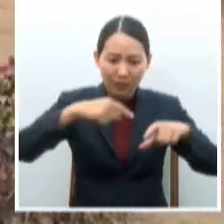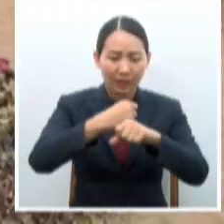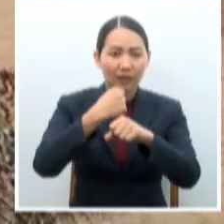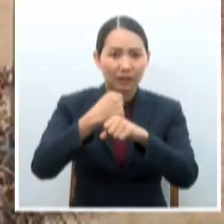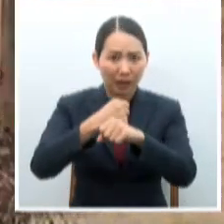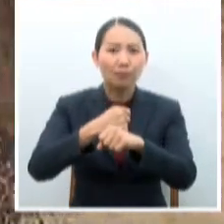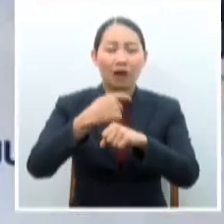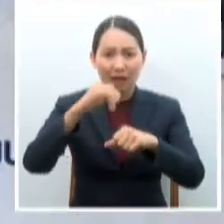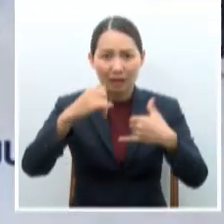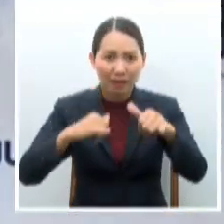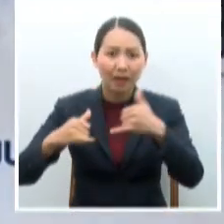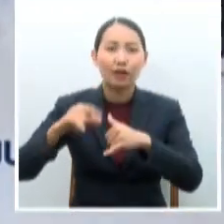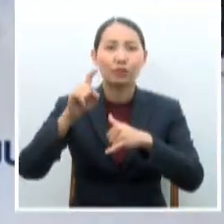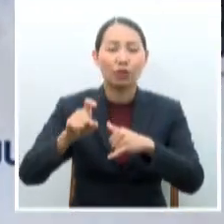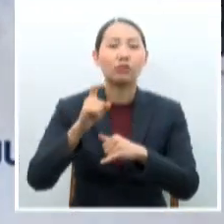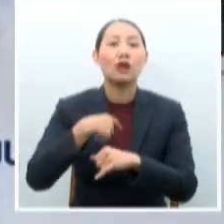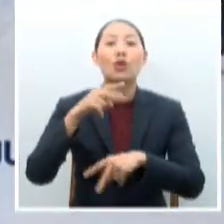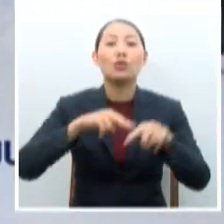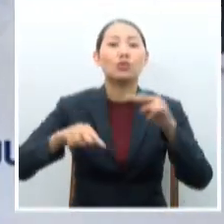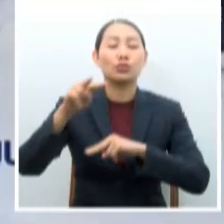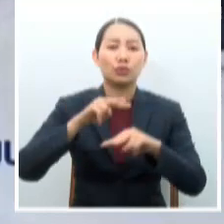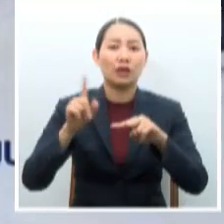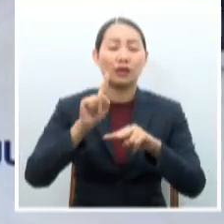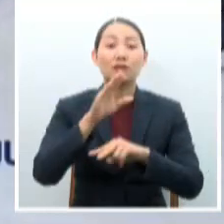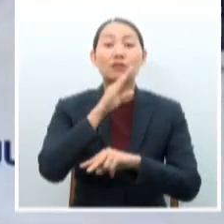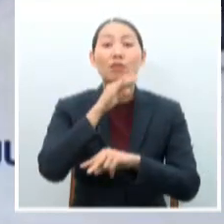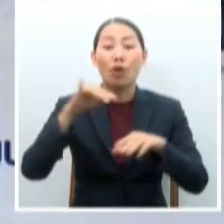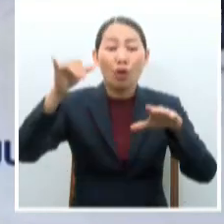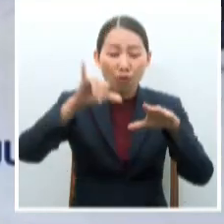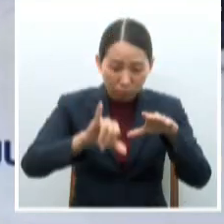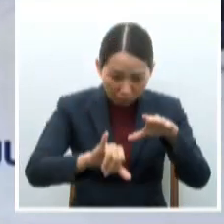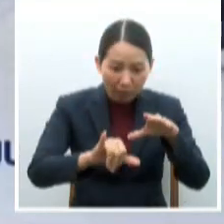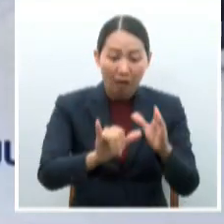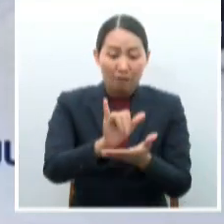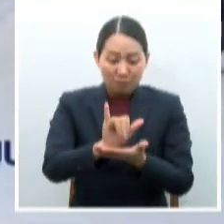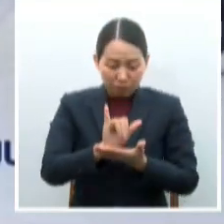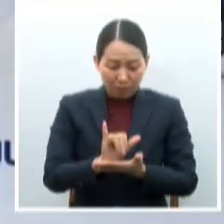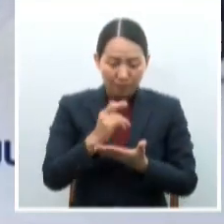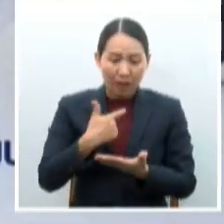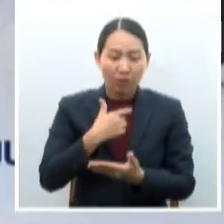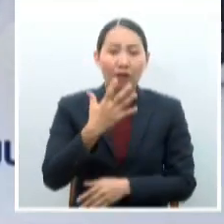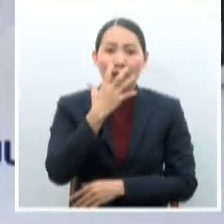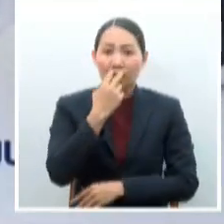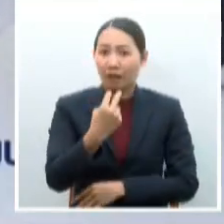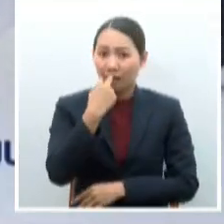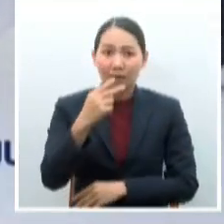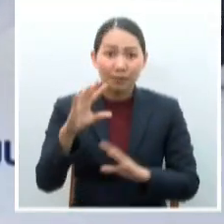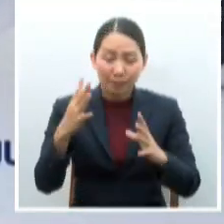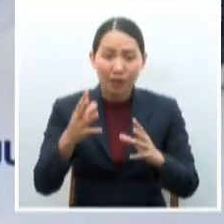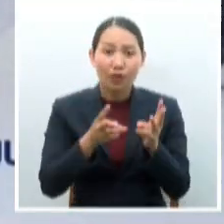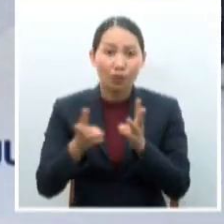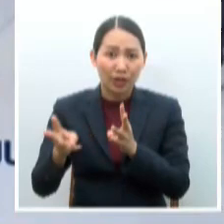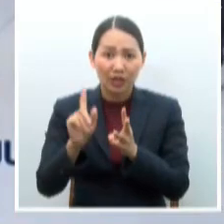เตือนอันตรายถ้าเด็กหมดสติไม่หายใจหายใจเฮือกหรือไม่แน่ใจให้ทำการเป่าปาก